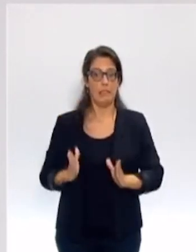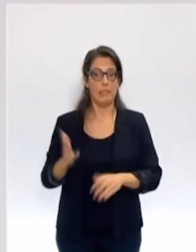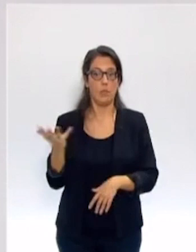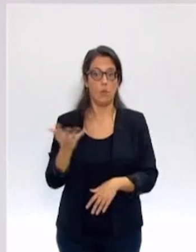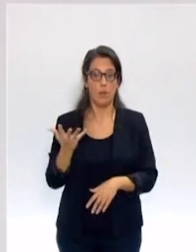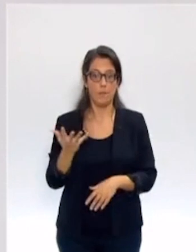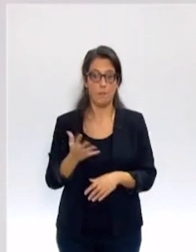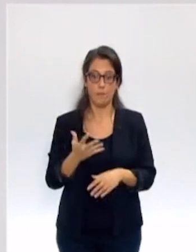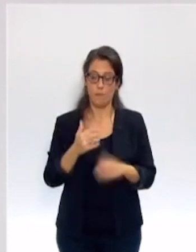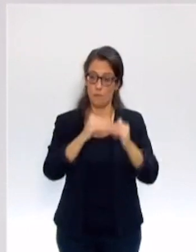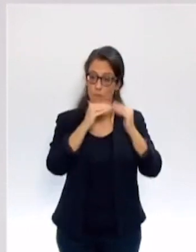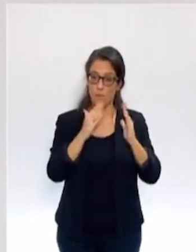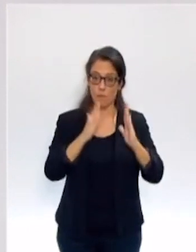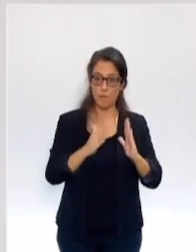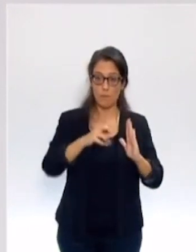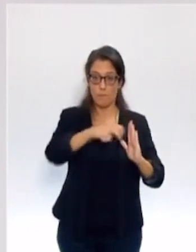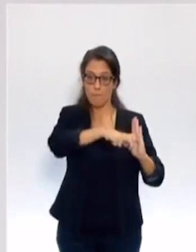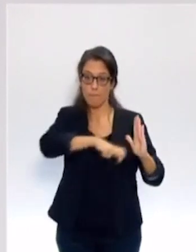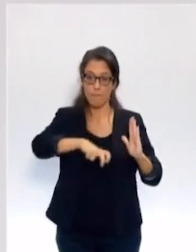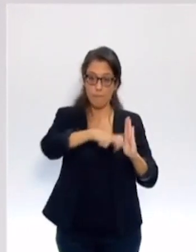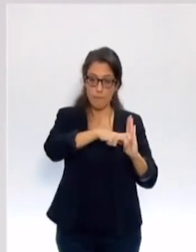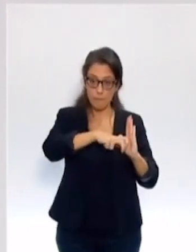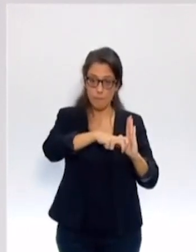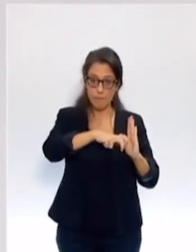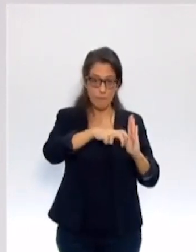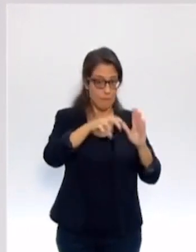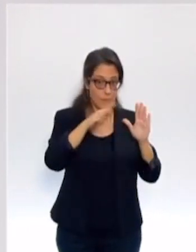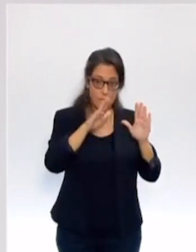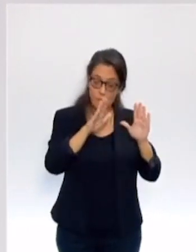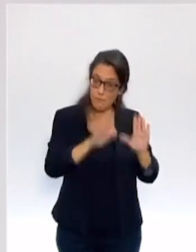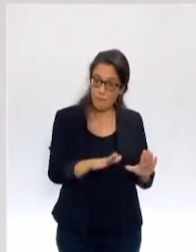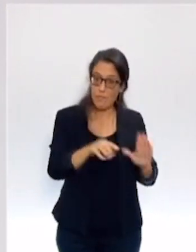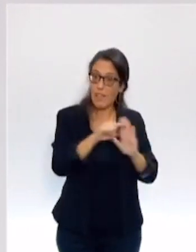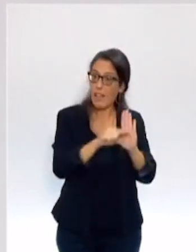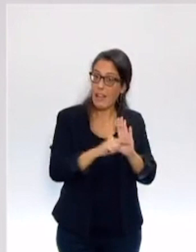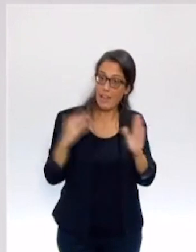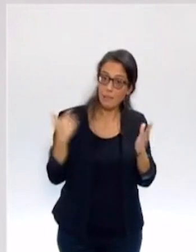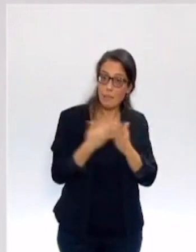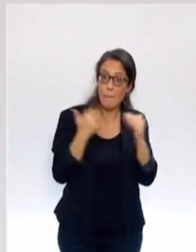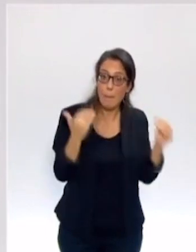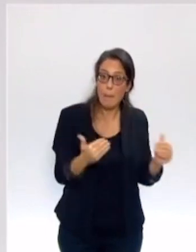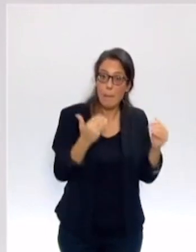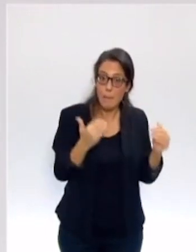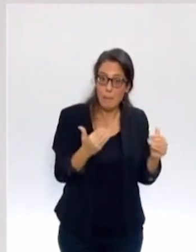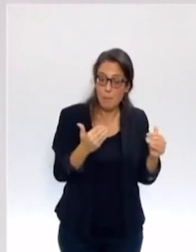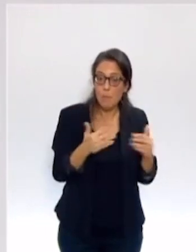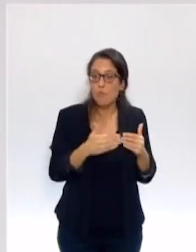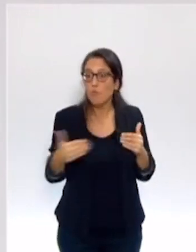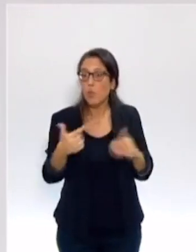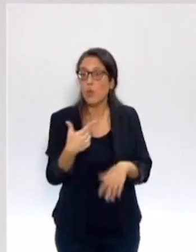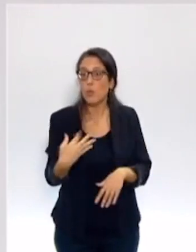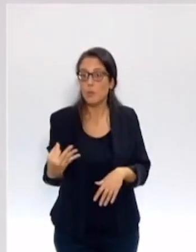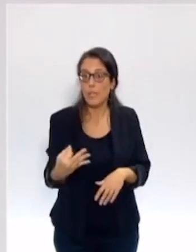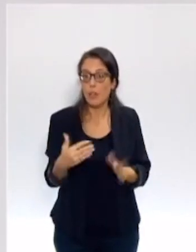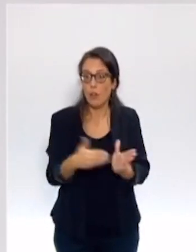unchangé au moins pour les 15 prochains jours les règles du confinement les commerces